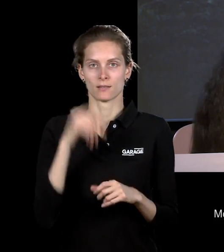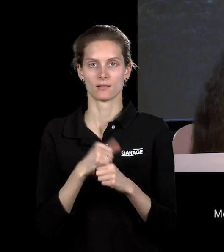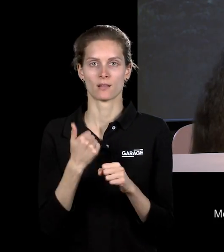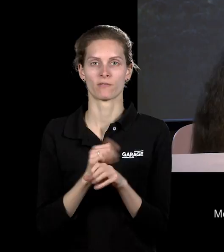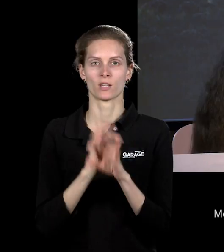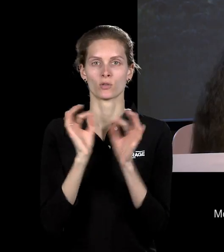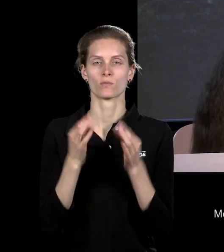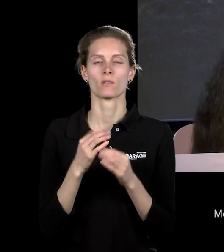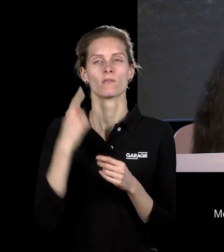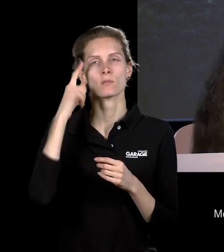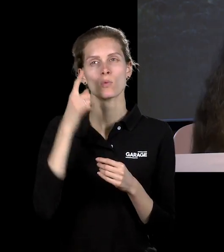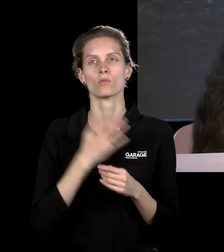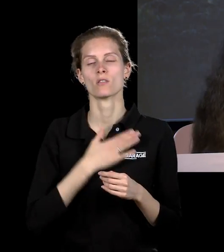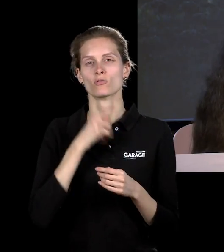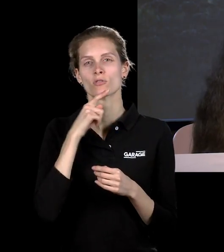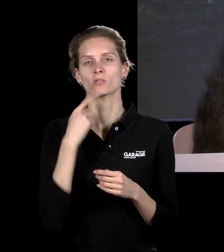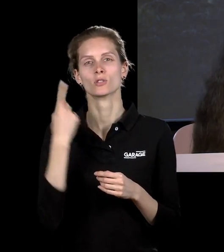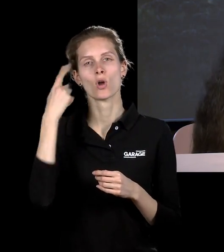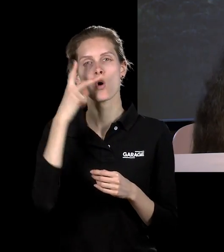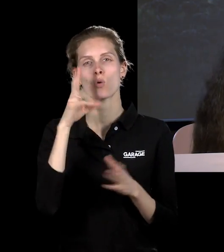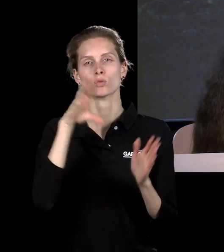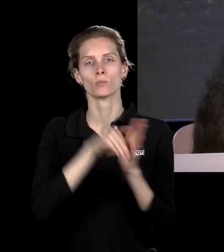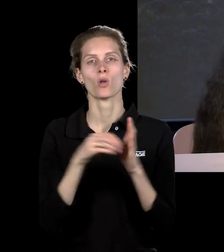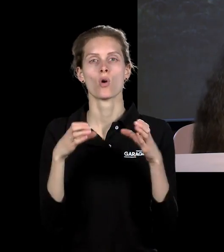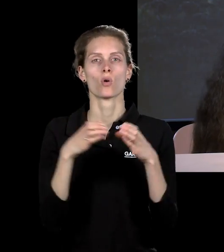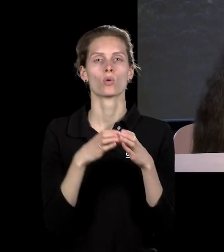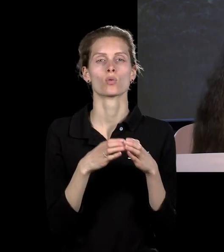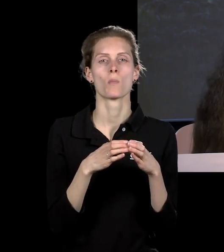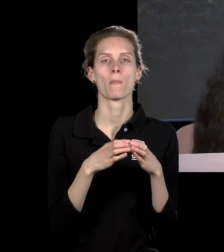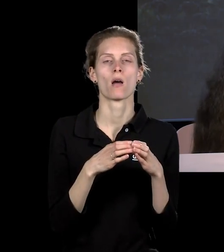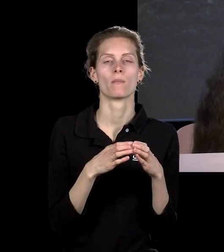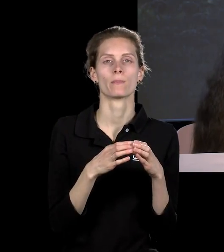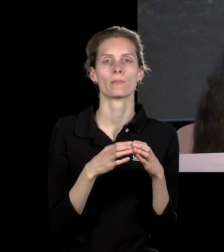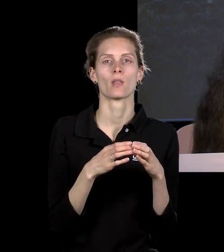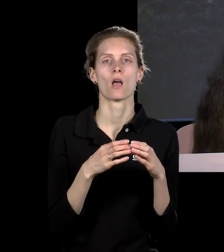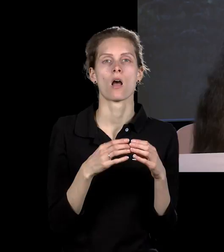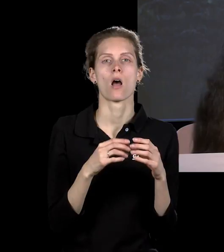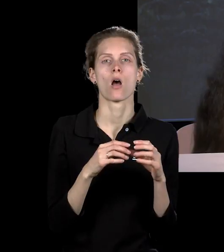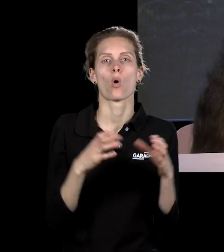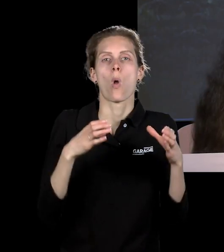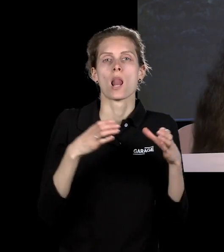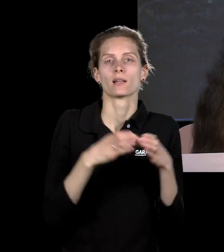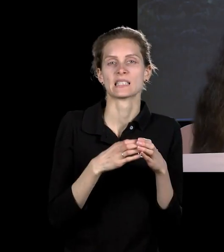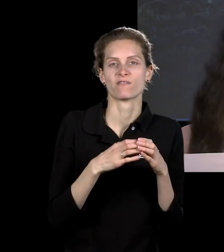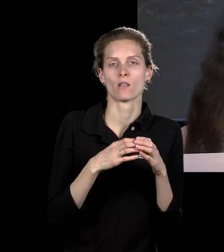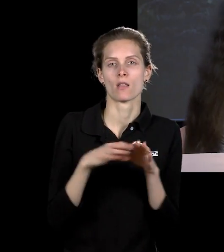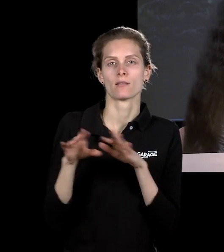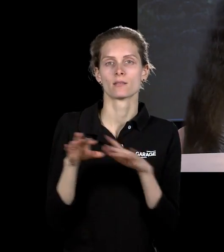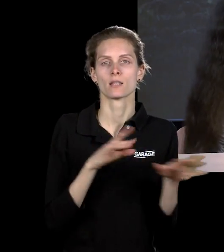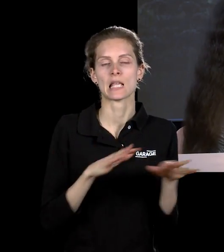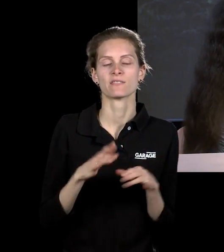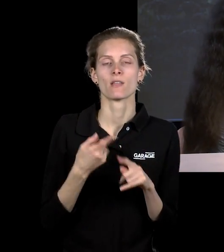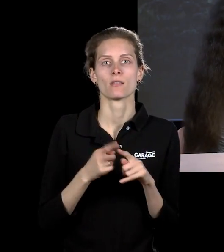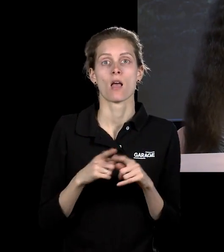уже отечественный концептуализм, то, что в практике группы «Коллективное действие» называлось «пустое действие», то есть ожидание когда, того, когда